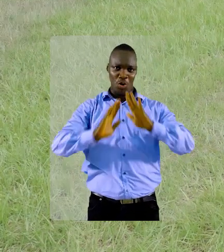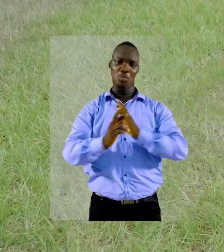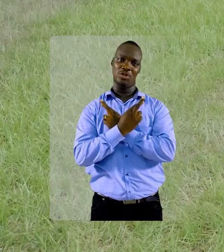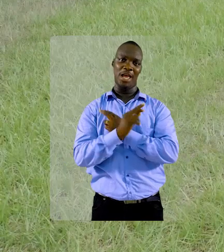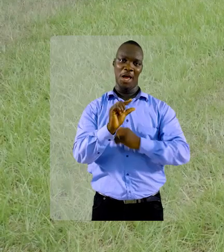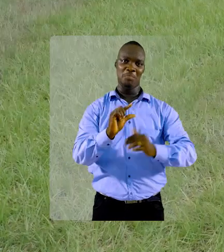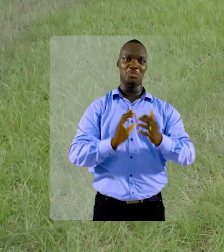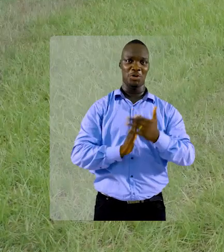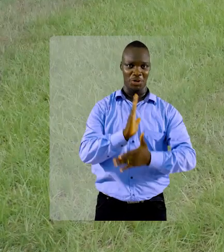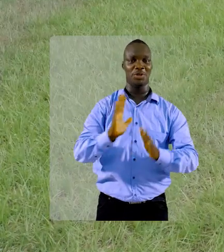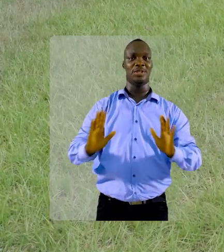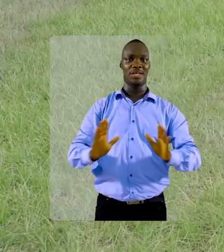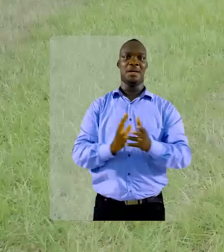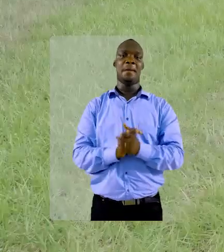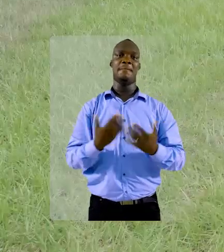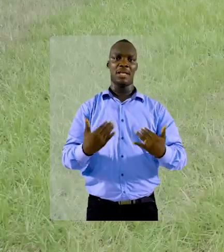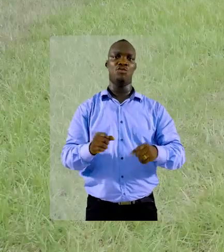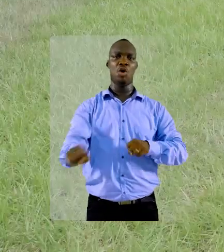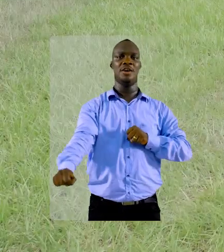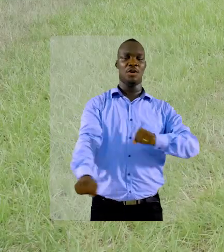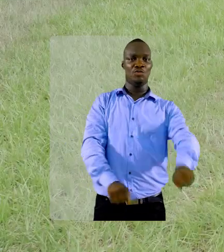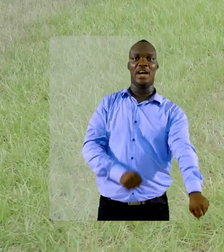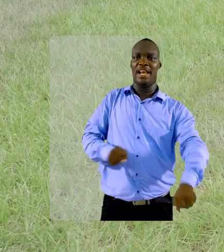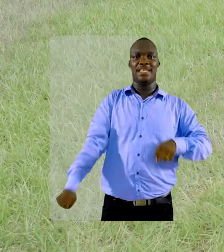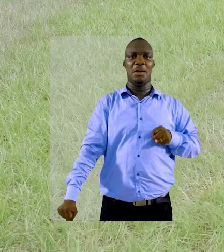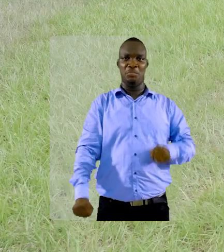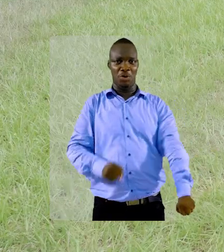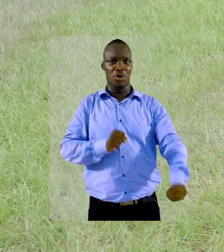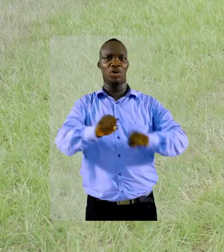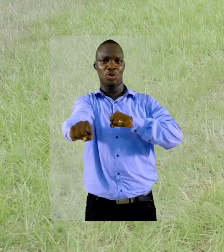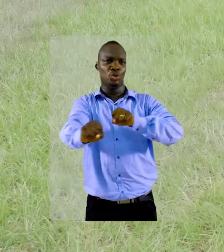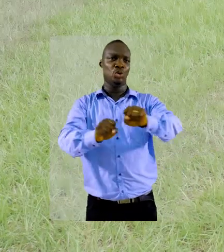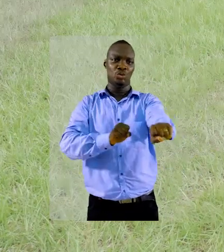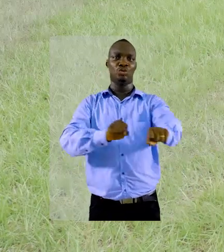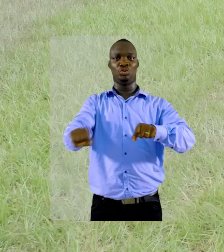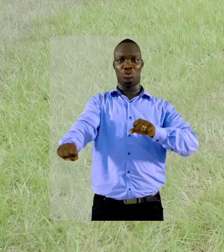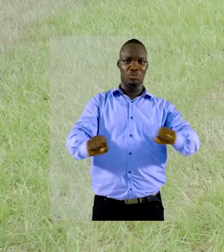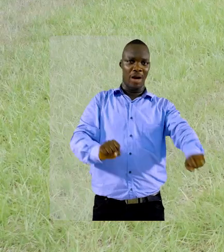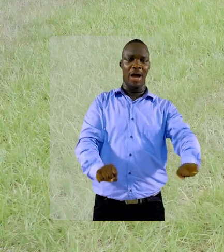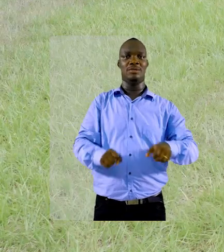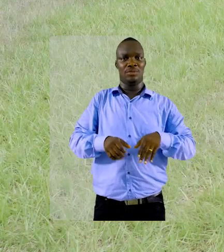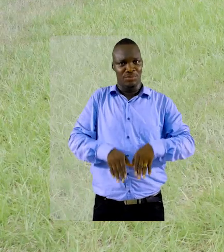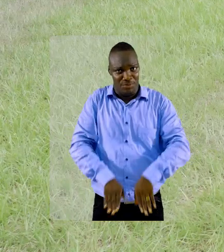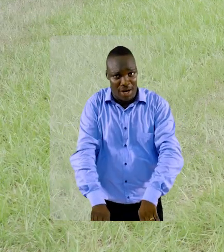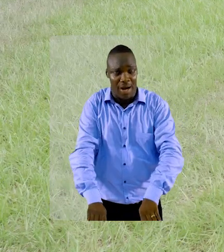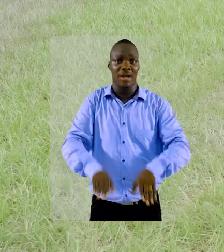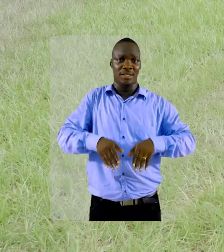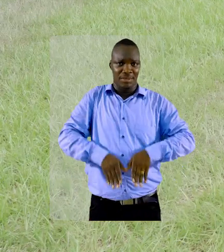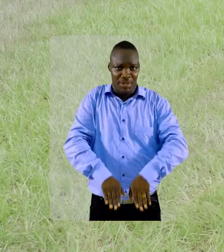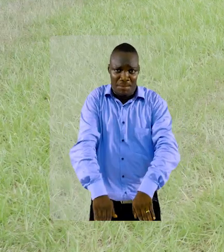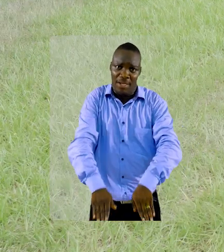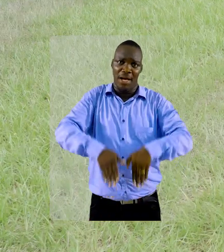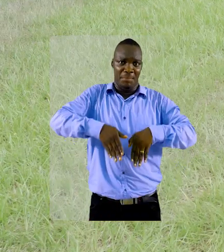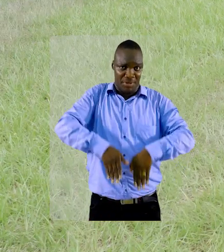respirez. Et on va se relaxer maintenant. On va se relaxer doucement, doucement. On détend les jambes, on détend les